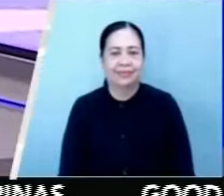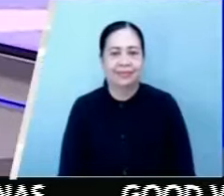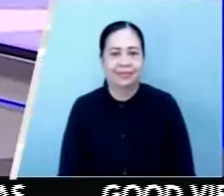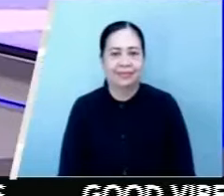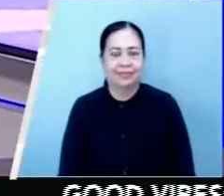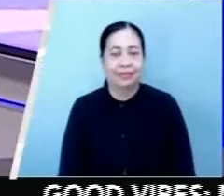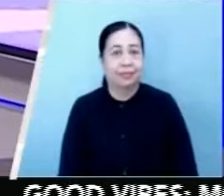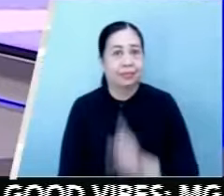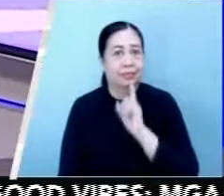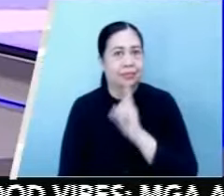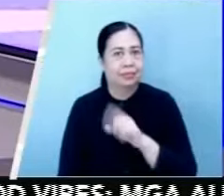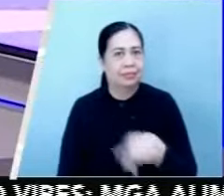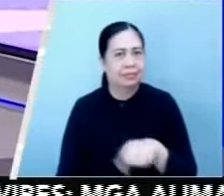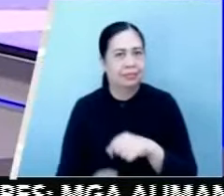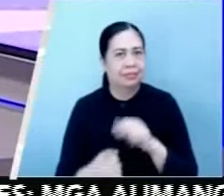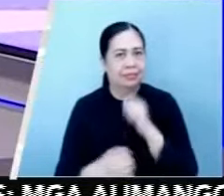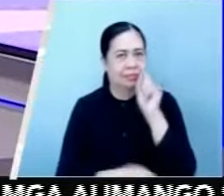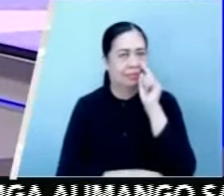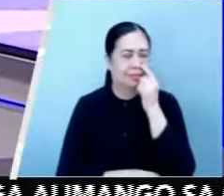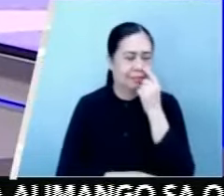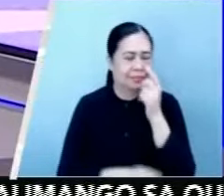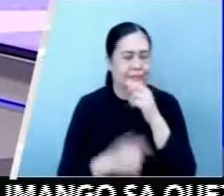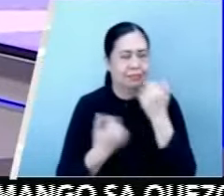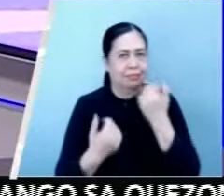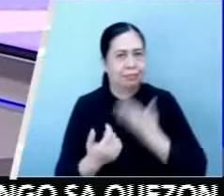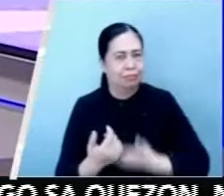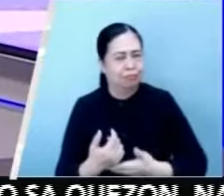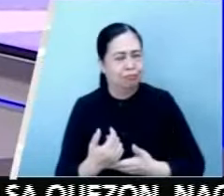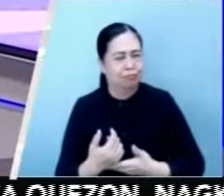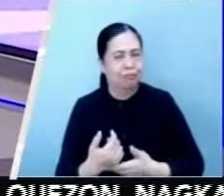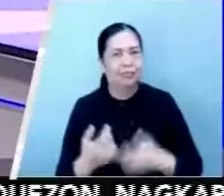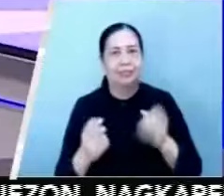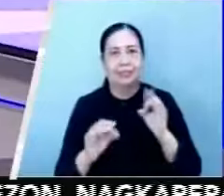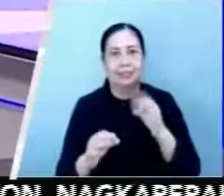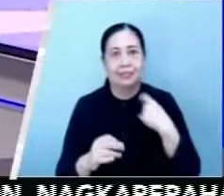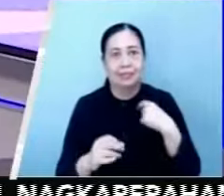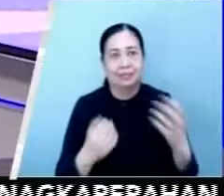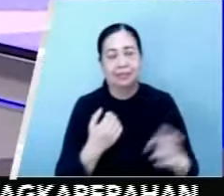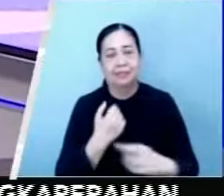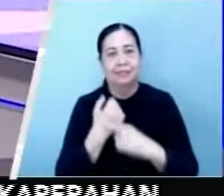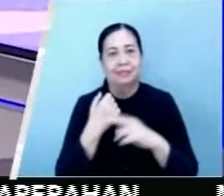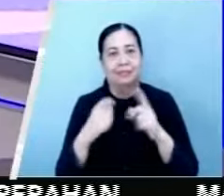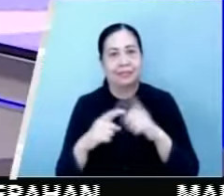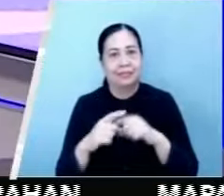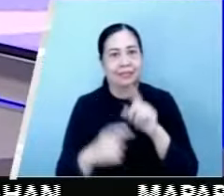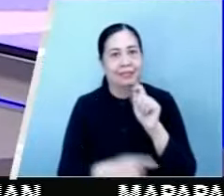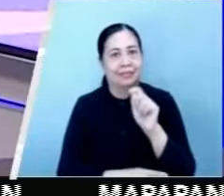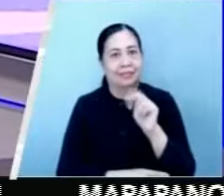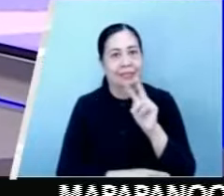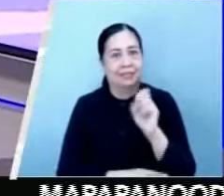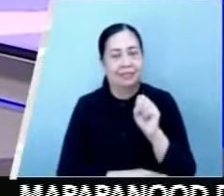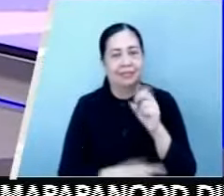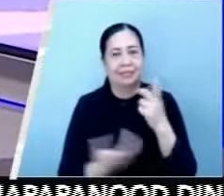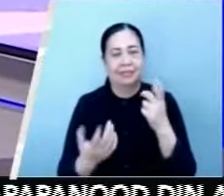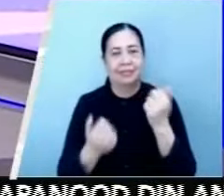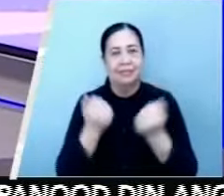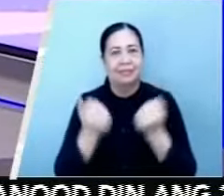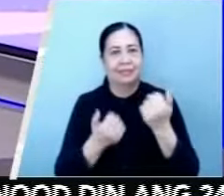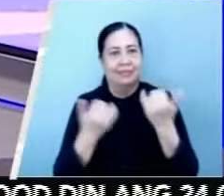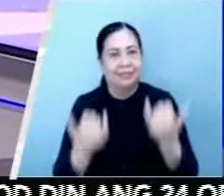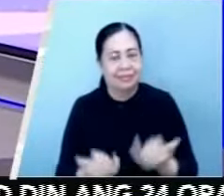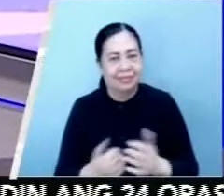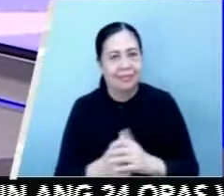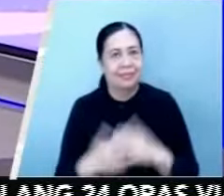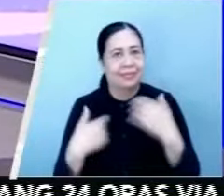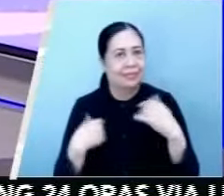Siguradong hindi ka mabuburyong at magugutom pa sa biyahe kung mabubok mo ang bida nating TNVS driver ngayong gabi. May